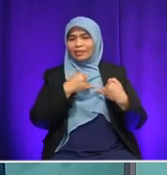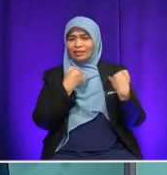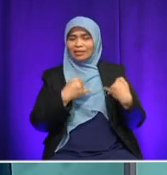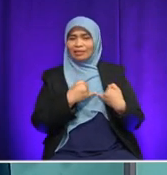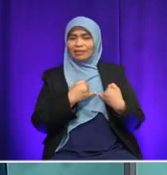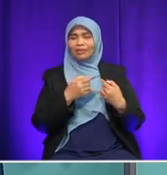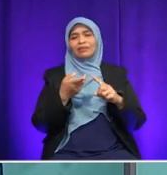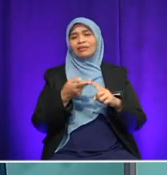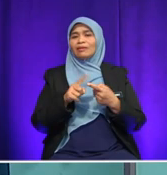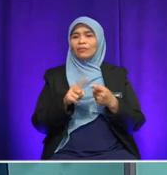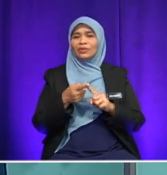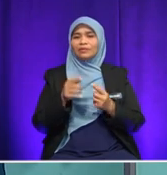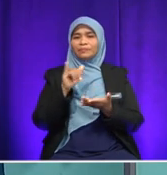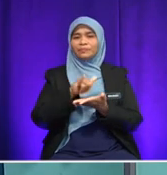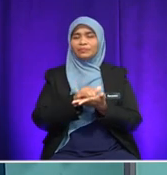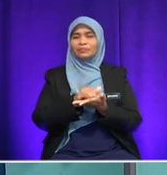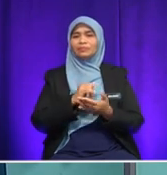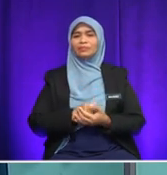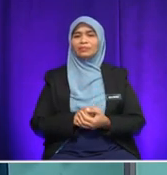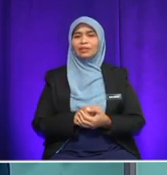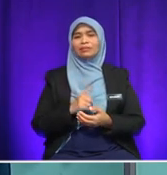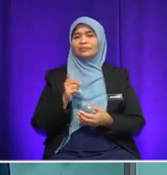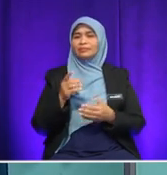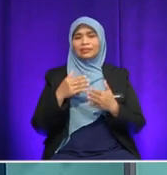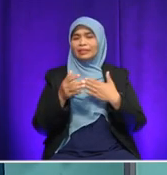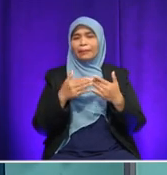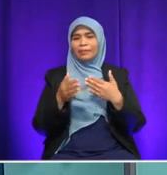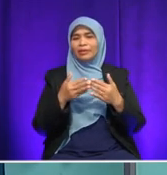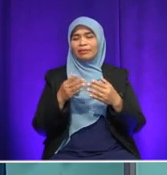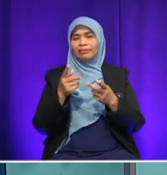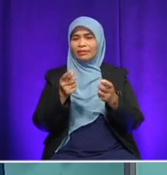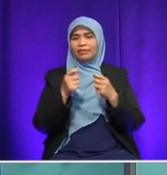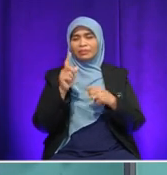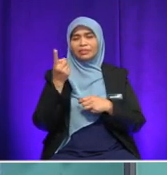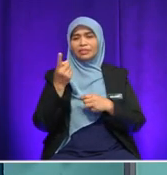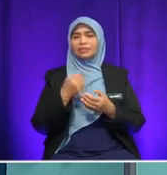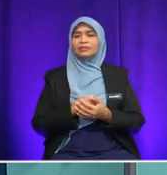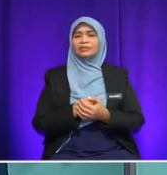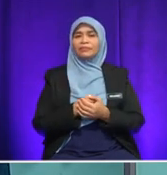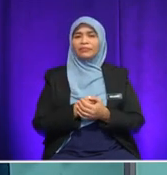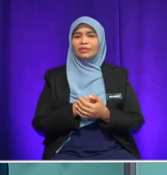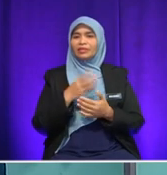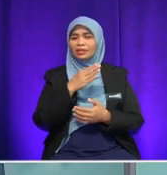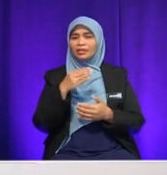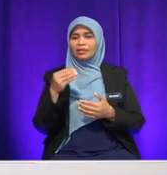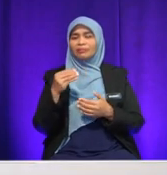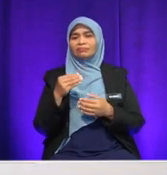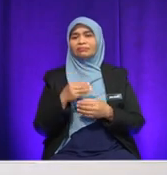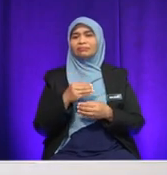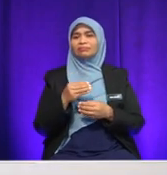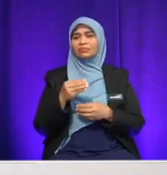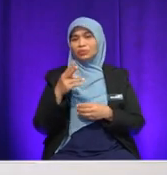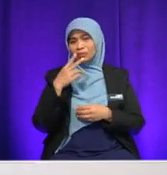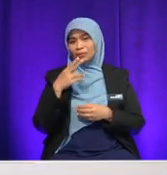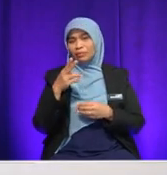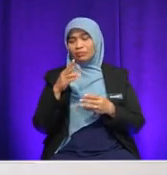juga kawan dia Kreko. Jadi dia kata biarlah, terimalah apa sahaja, ya. Dan teliti dengan pandangan. Jadi